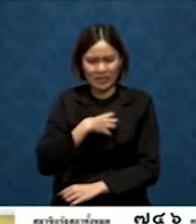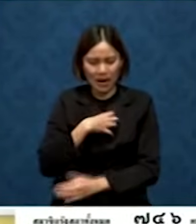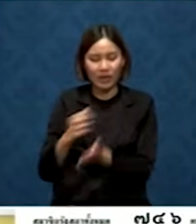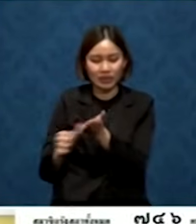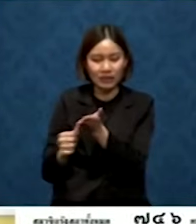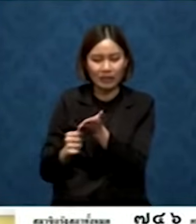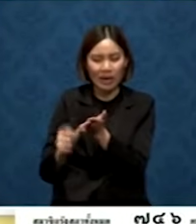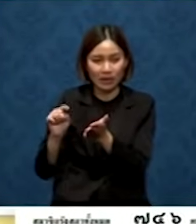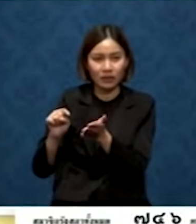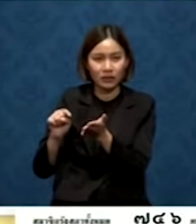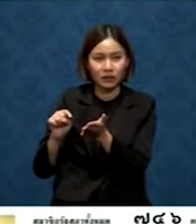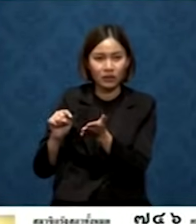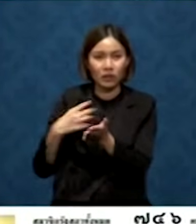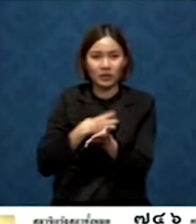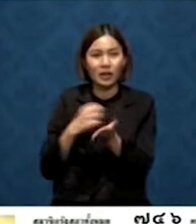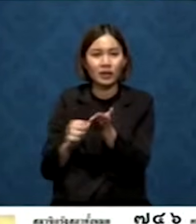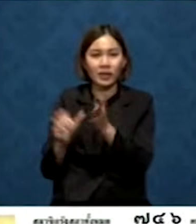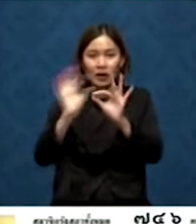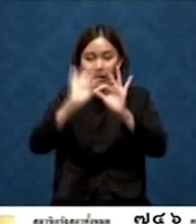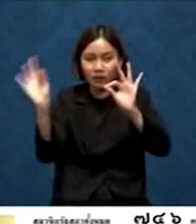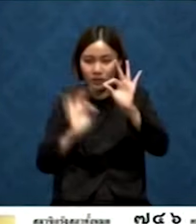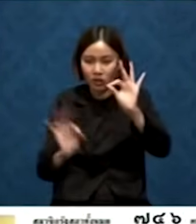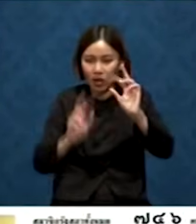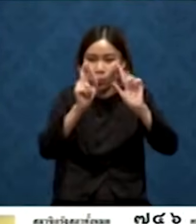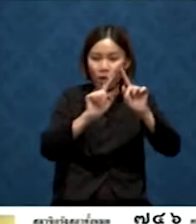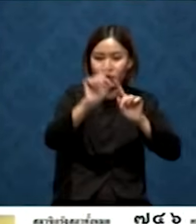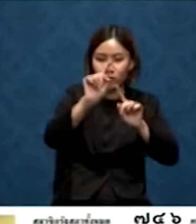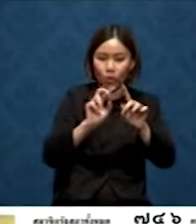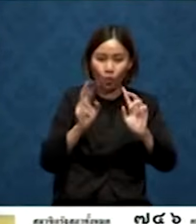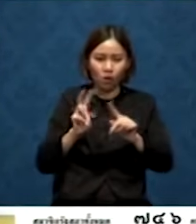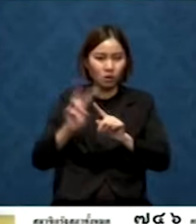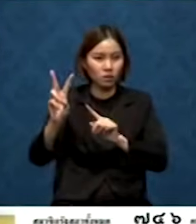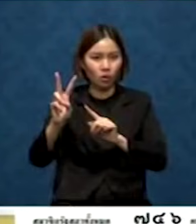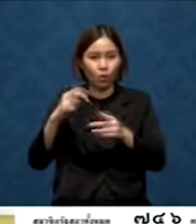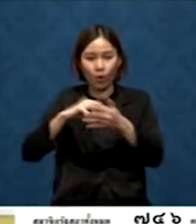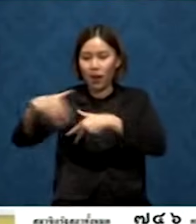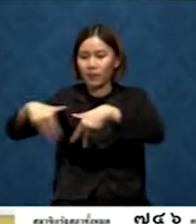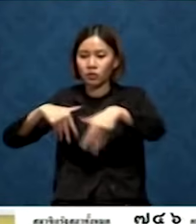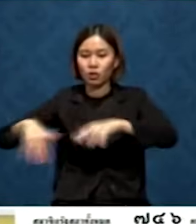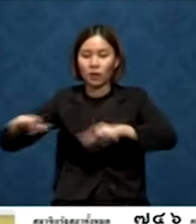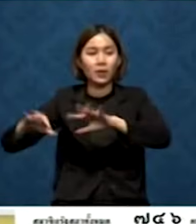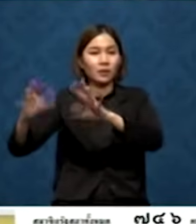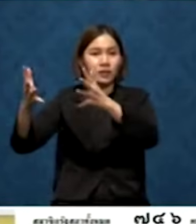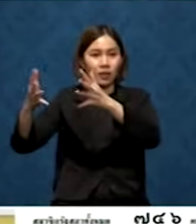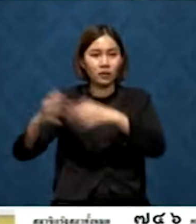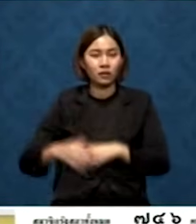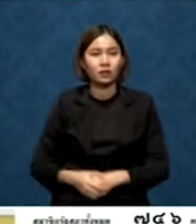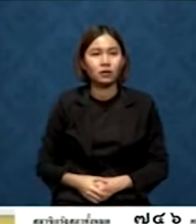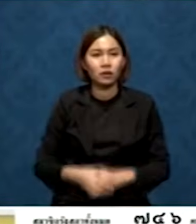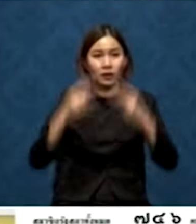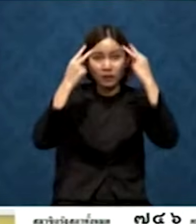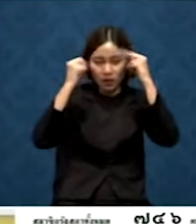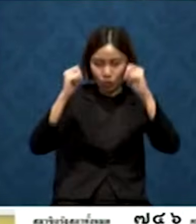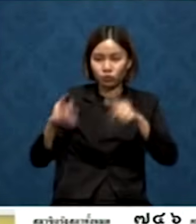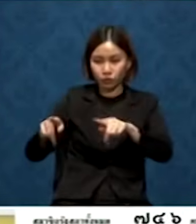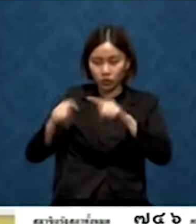ไขเกิดคนที่อยากให้แก้ไขเนื้อหาในหมวด 1/2นั้นกลับไม่ใช่ประชาชนทั่วไปท่านนายกต่อ